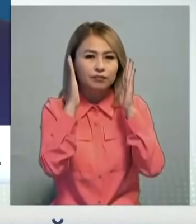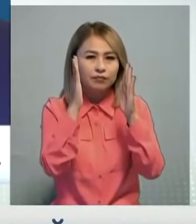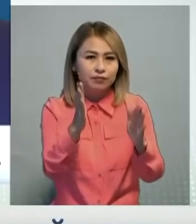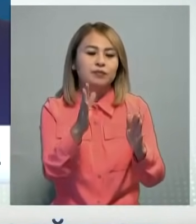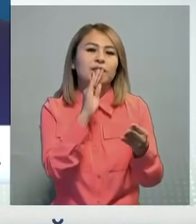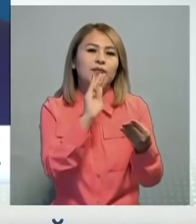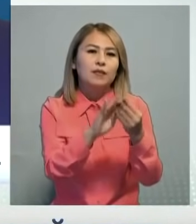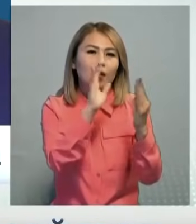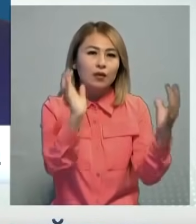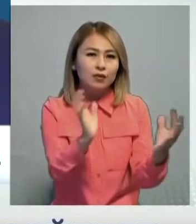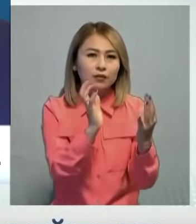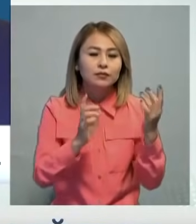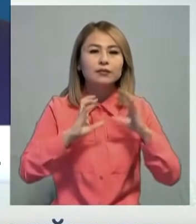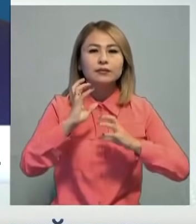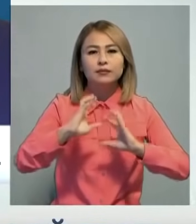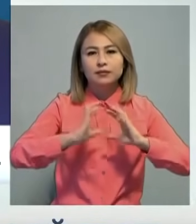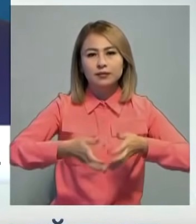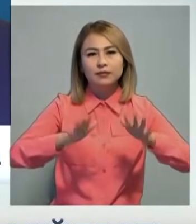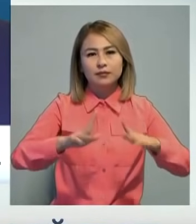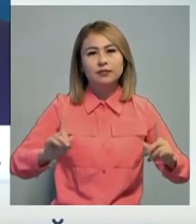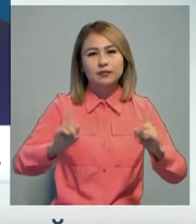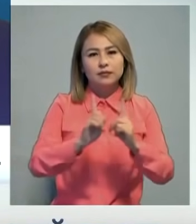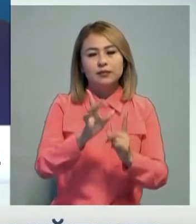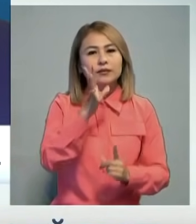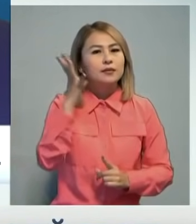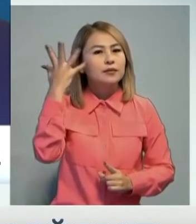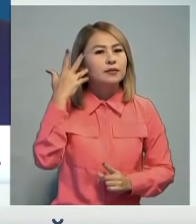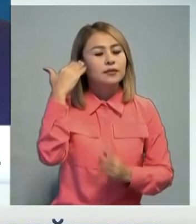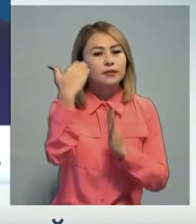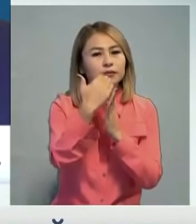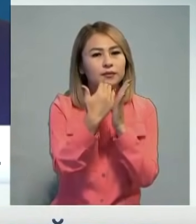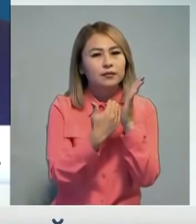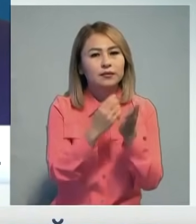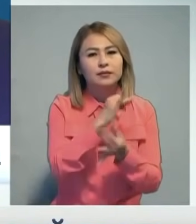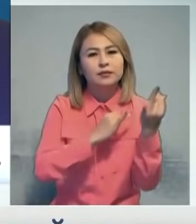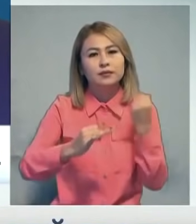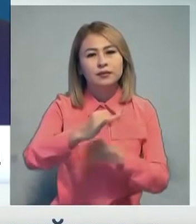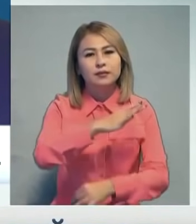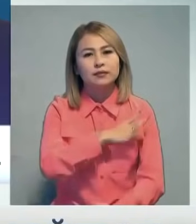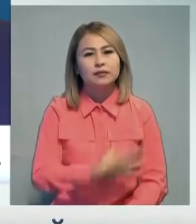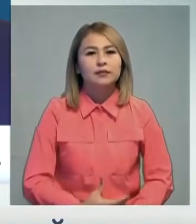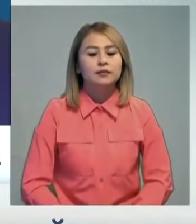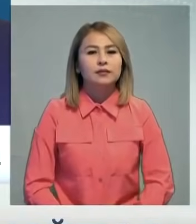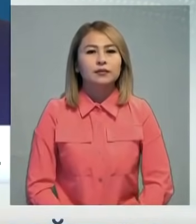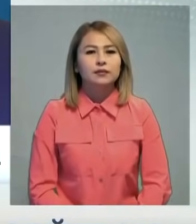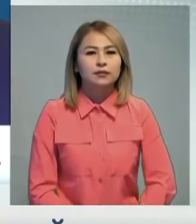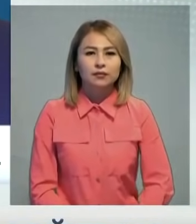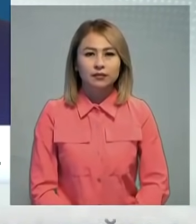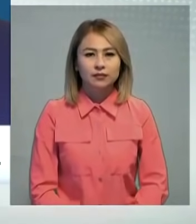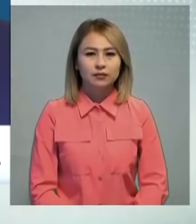диалогты сақтауды және халықаралық ұйымдар аясында өтетін алдағы кездесулердің кестесін талқылады.